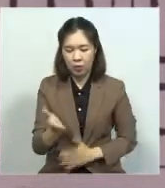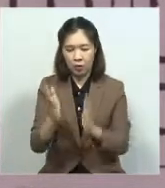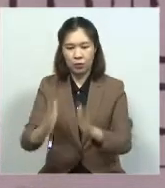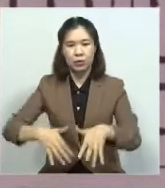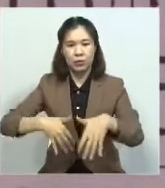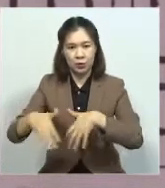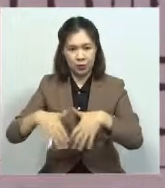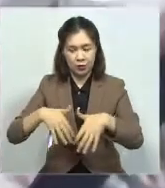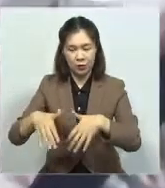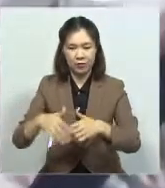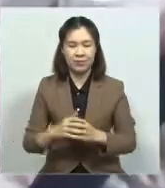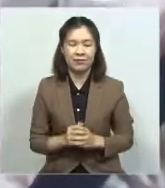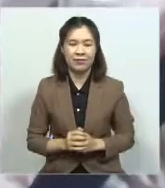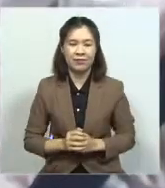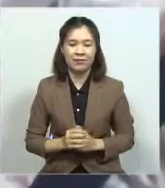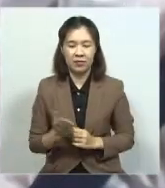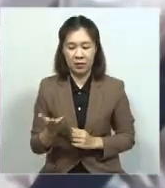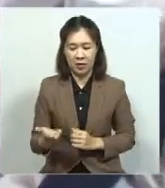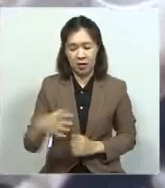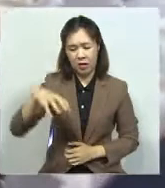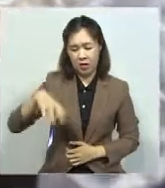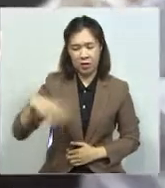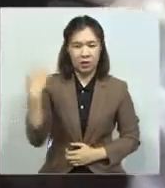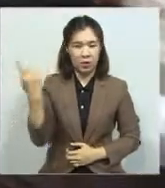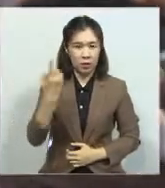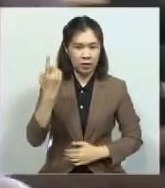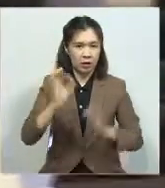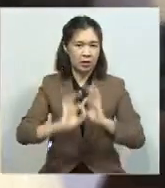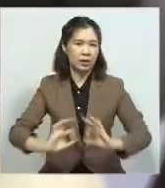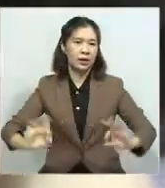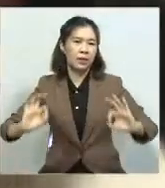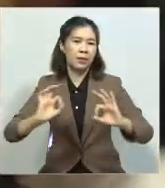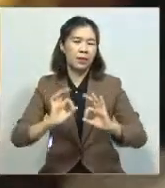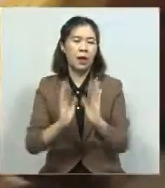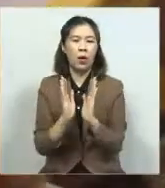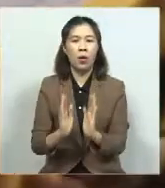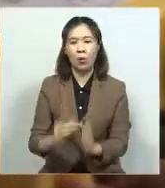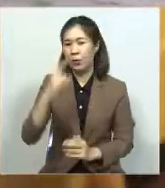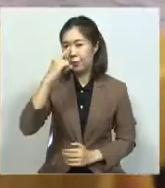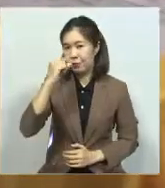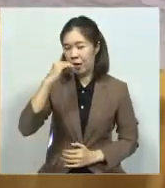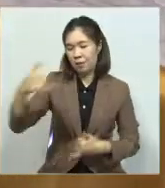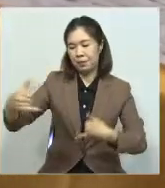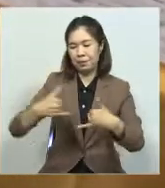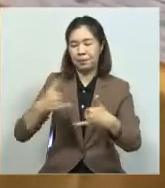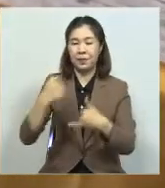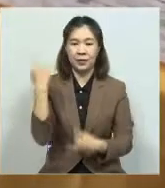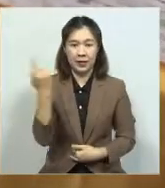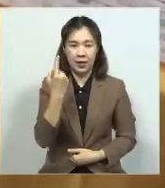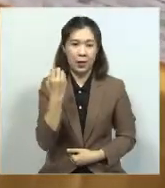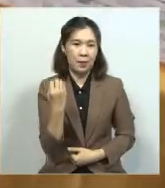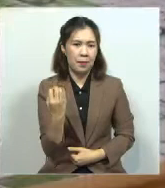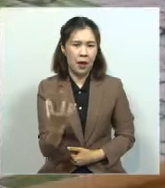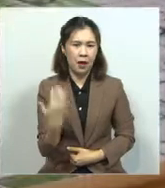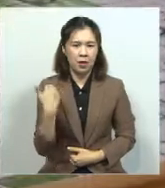นพบว่าชุมชนดังกล่าวเป็นสถานที่ท่องเที่ยวที่สำคัญและเป็นที่นิยมของนักท่องเที่ยวชาวต่างชาติจากเดิมเคยมี